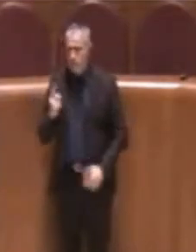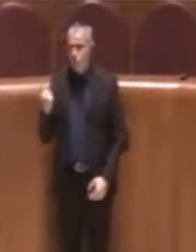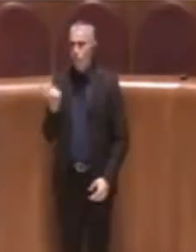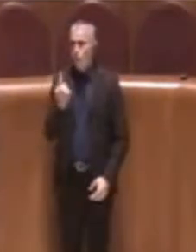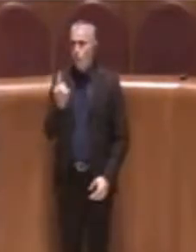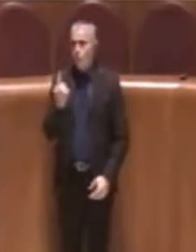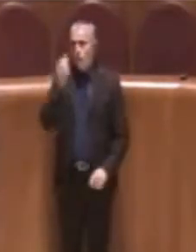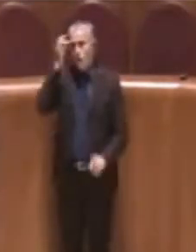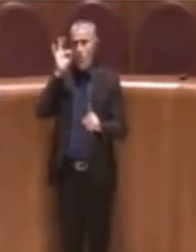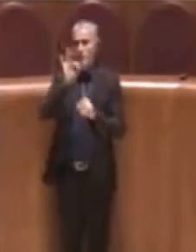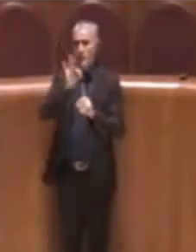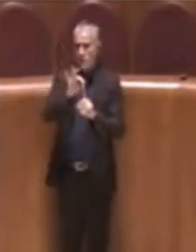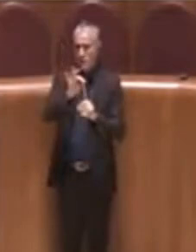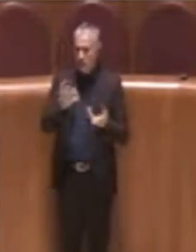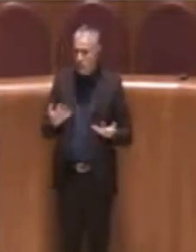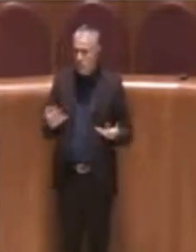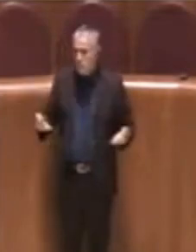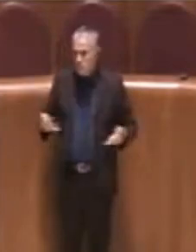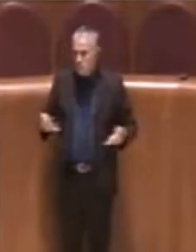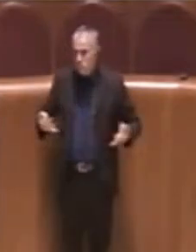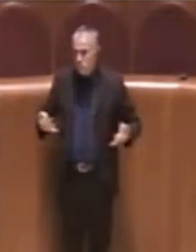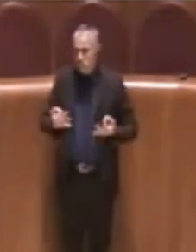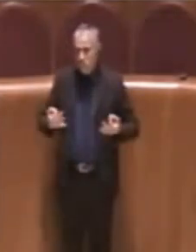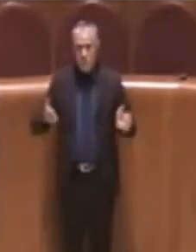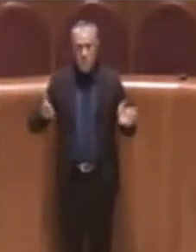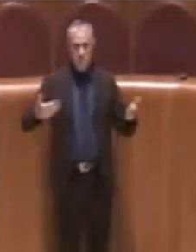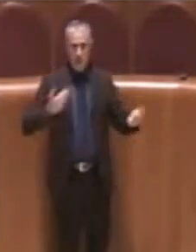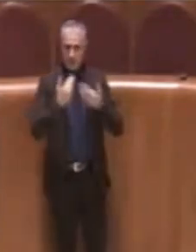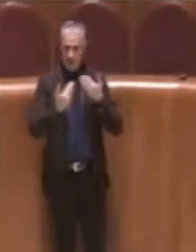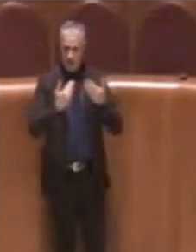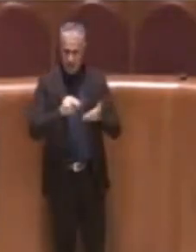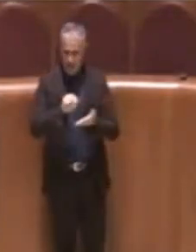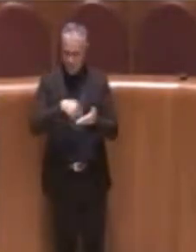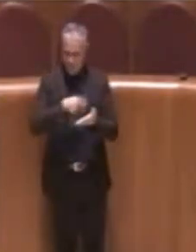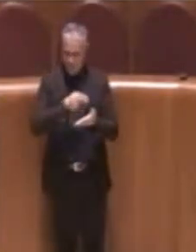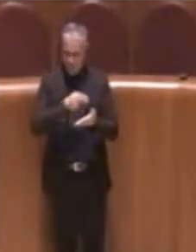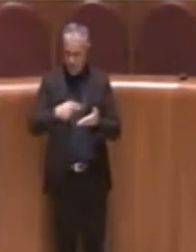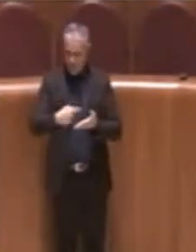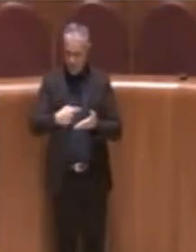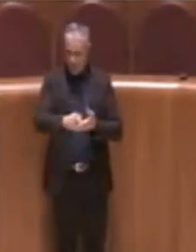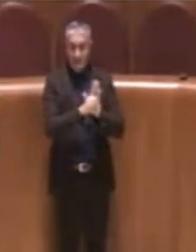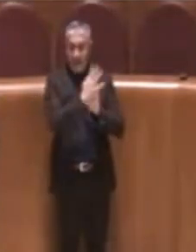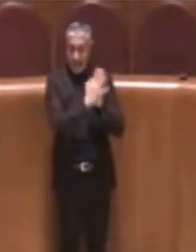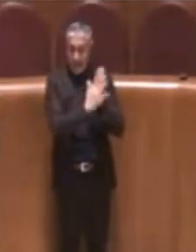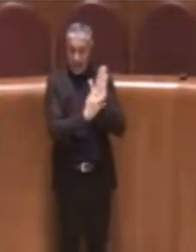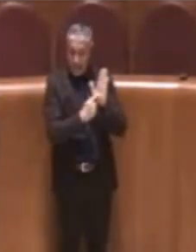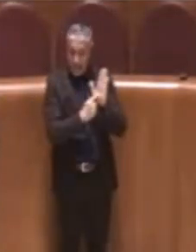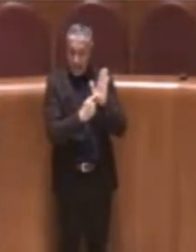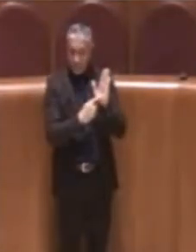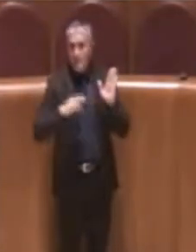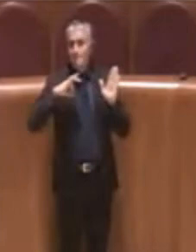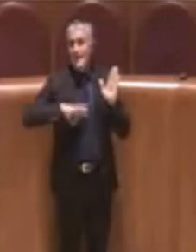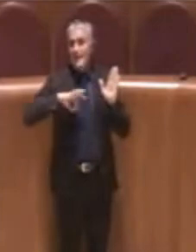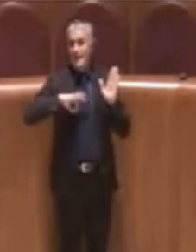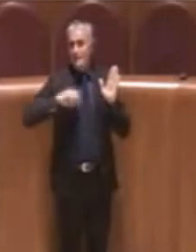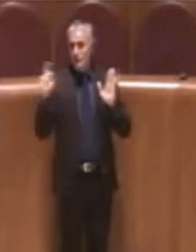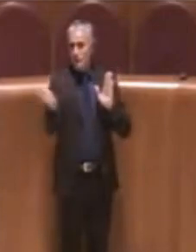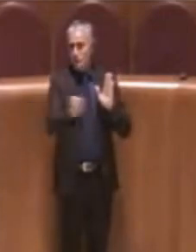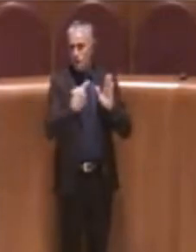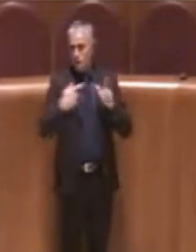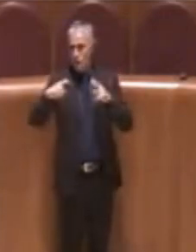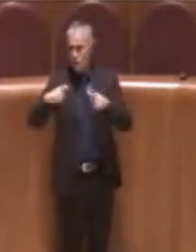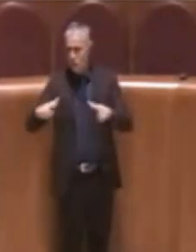deve essere quello di consegnare all'Assemblea dei Capitolini al voto una delibera che porta beneficio a questa città. Non